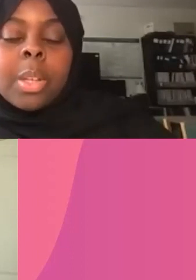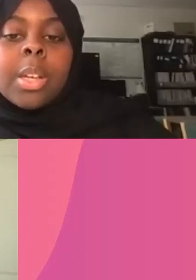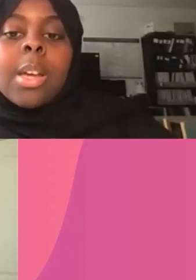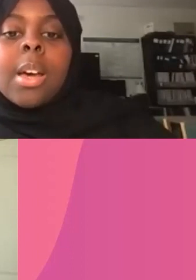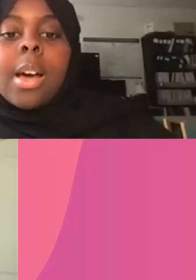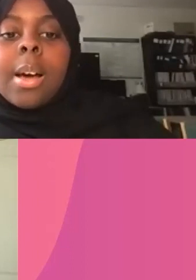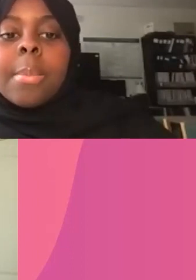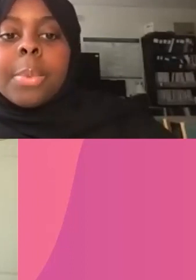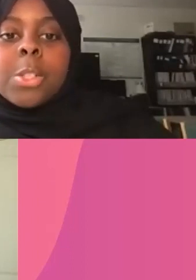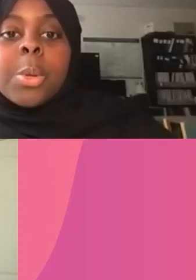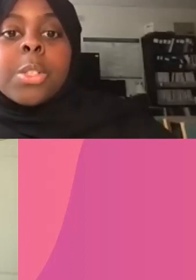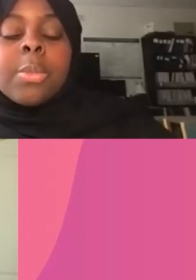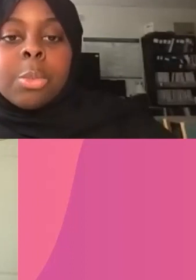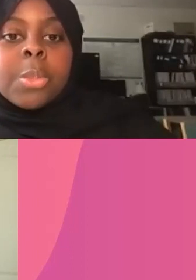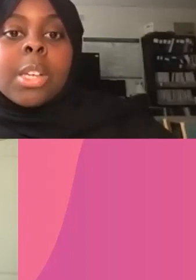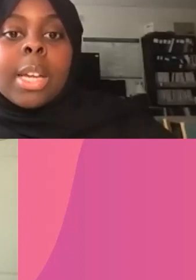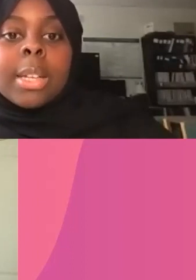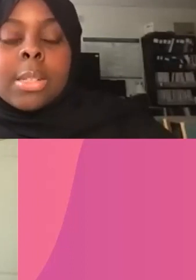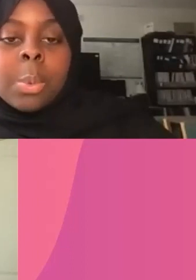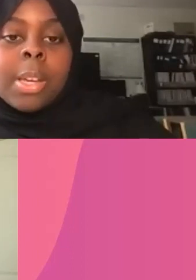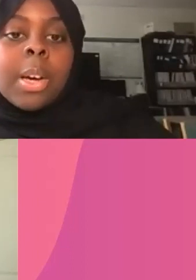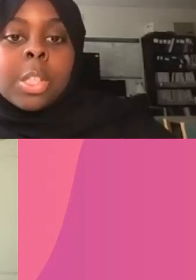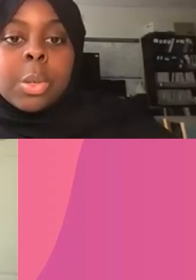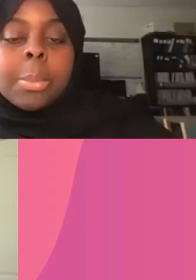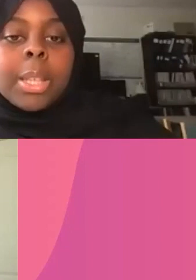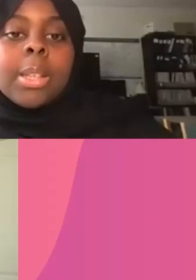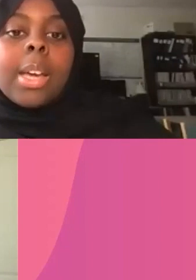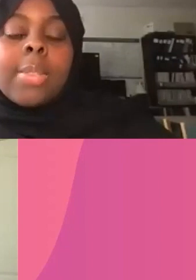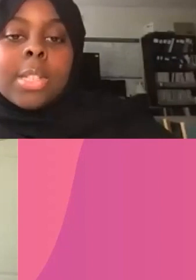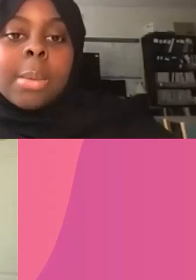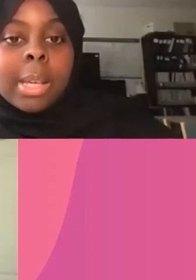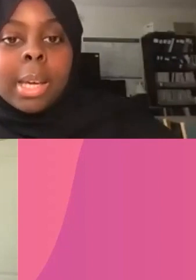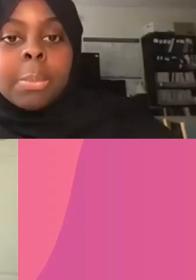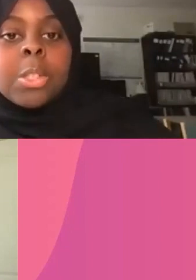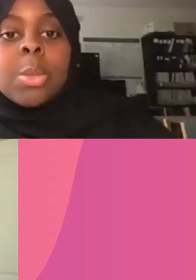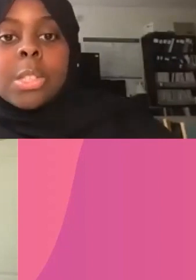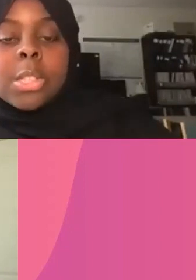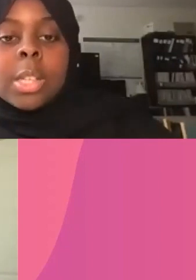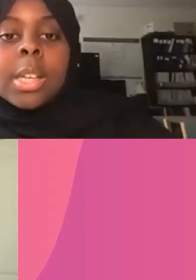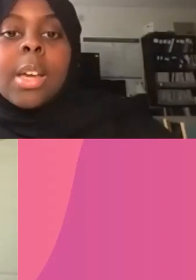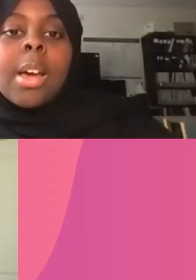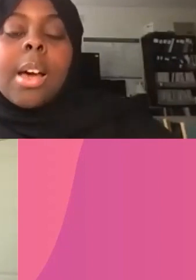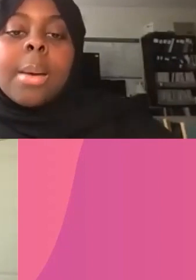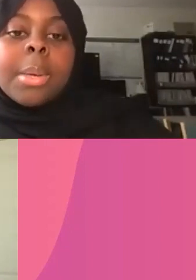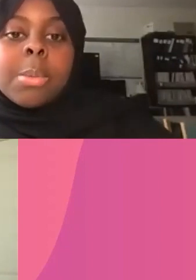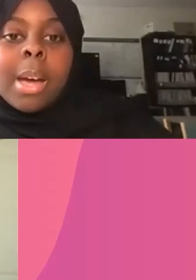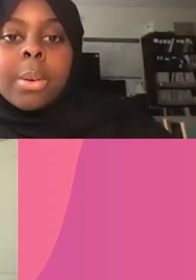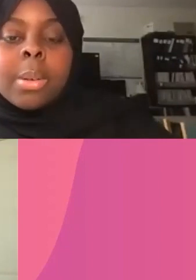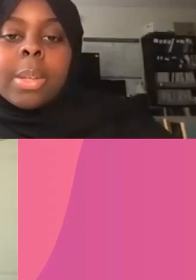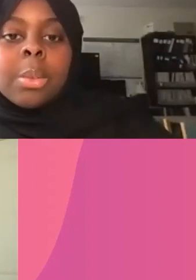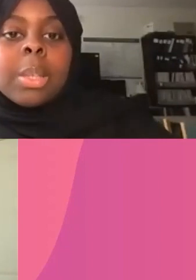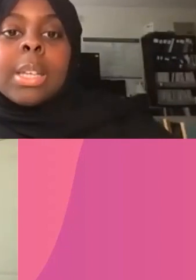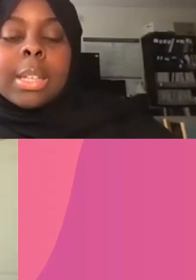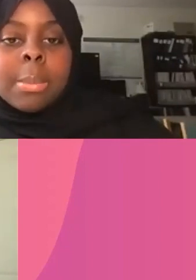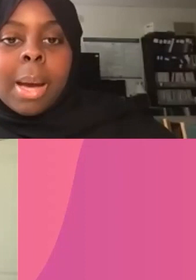trouver les participants pour mener mon étude en pleine pandémie. Donc, j'ai appris à connaître les participants et quand était